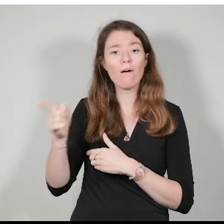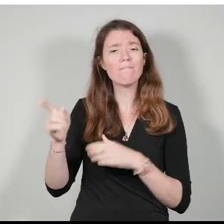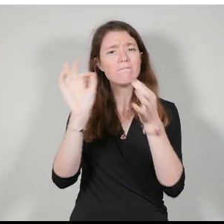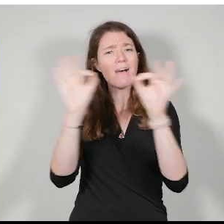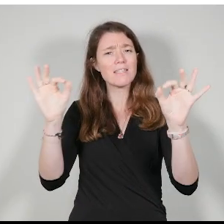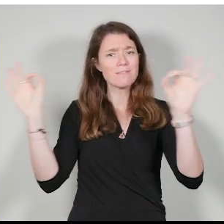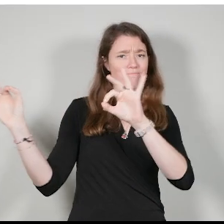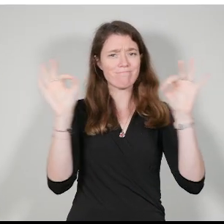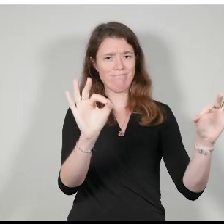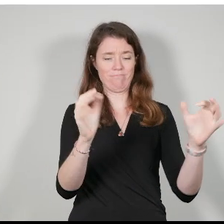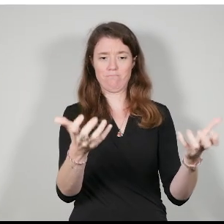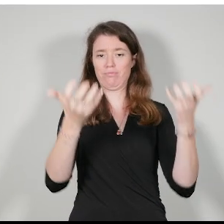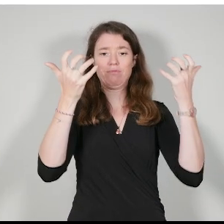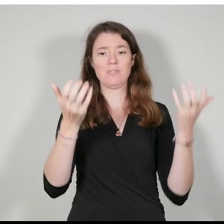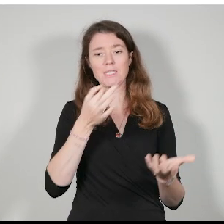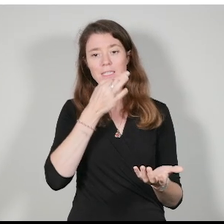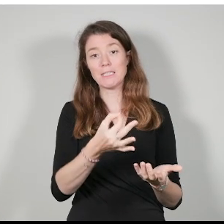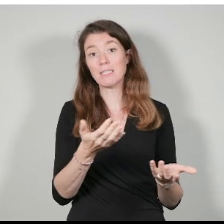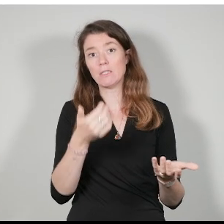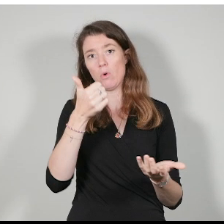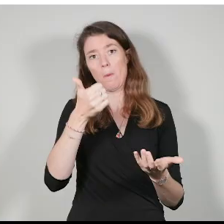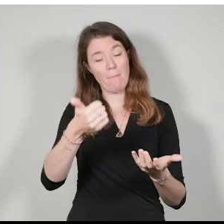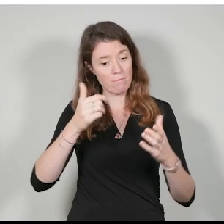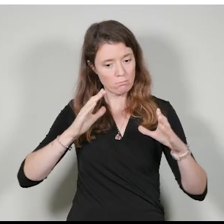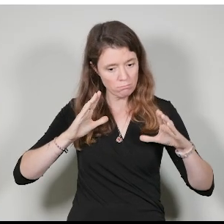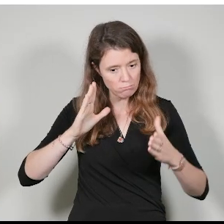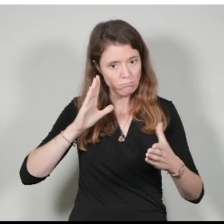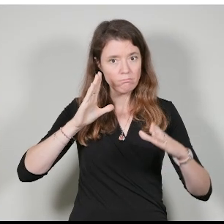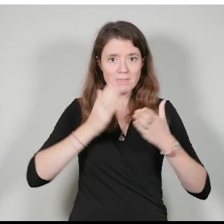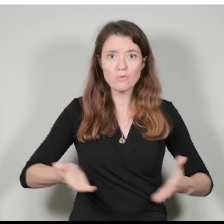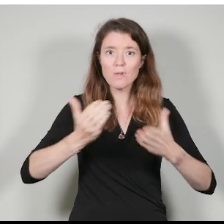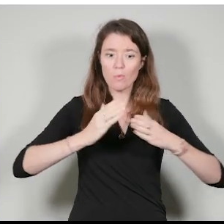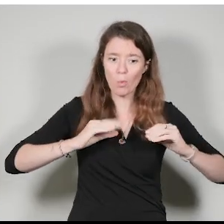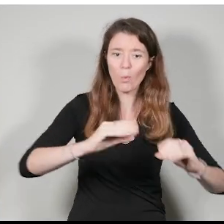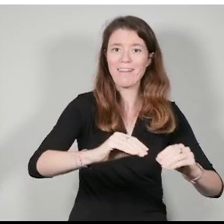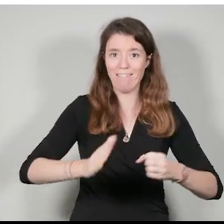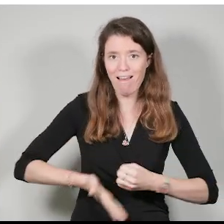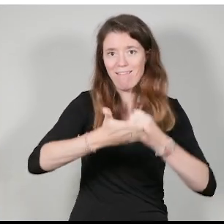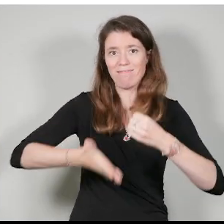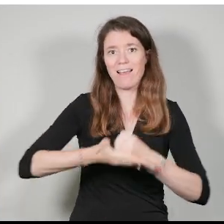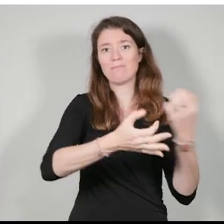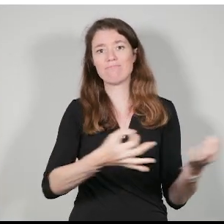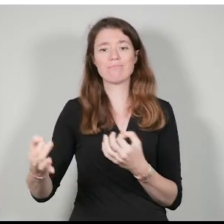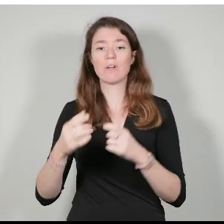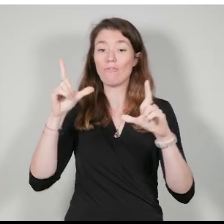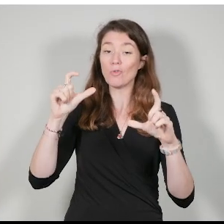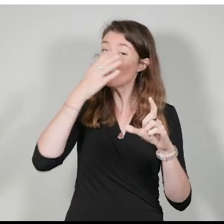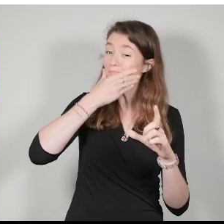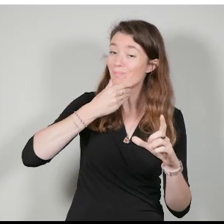qui disent véritablement leur réalité d'aidance. Les photos sont